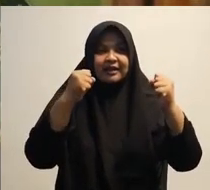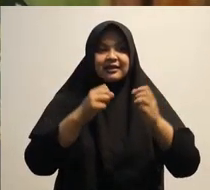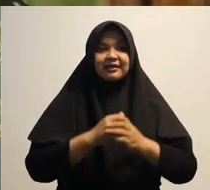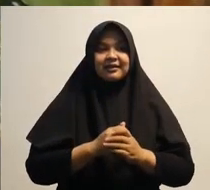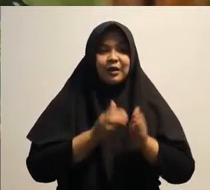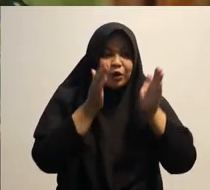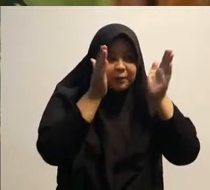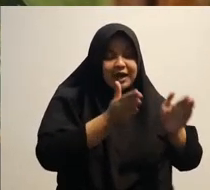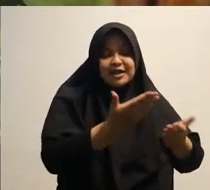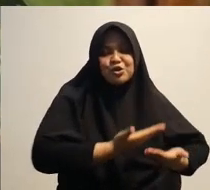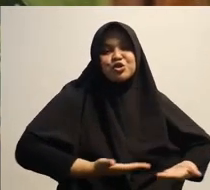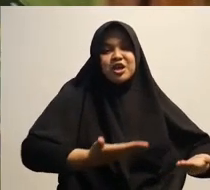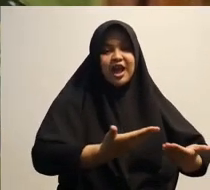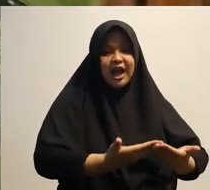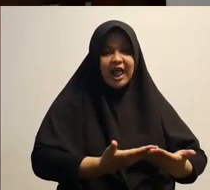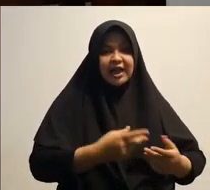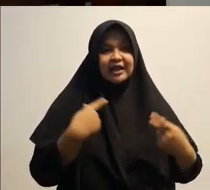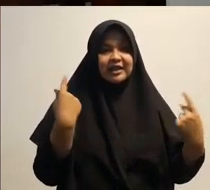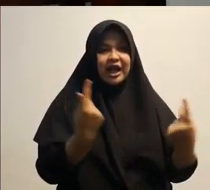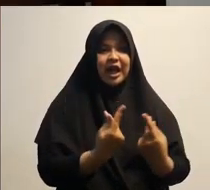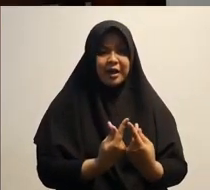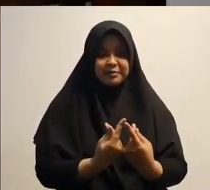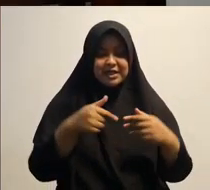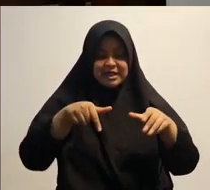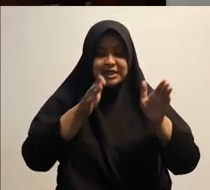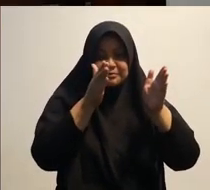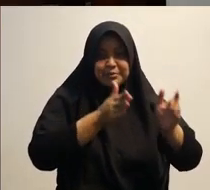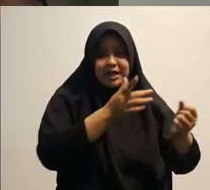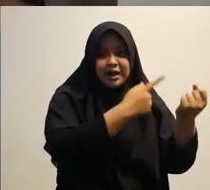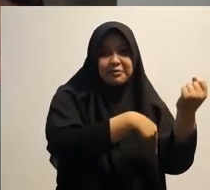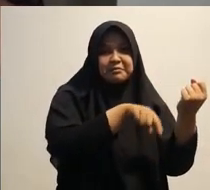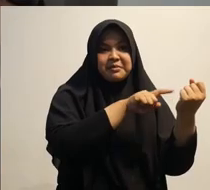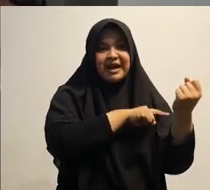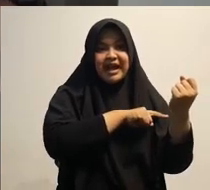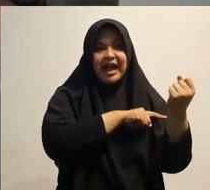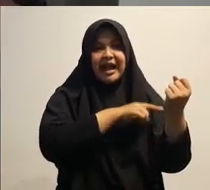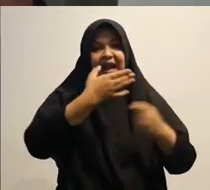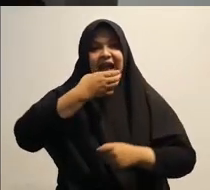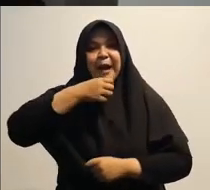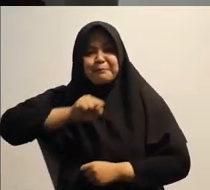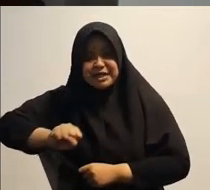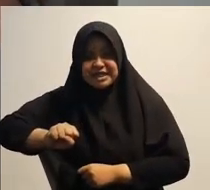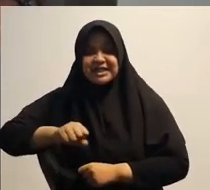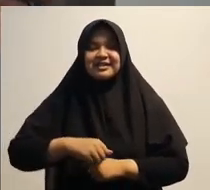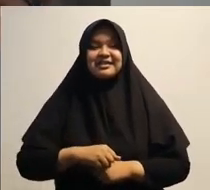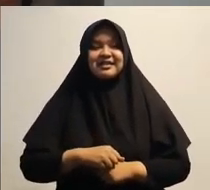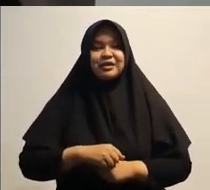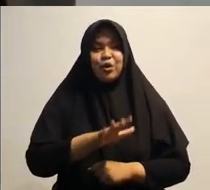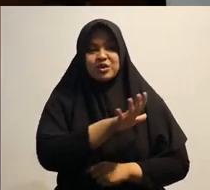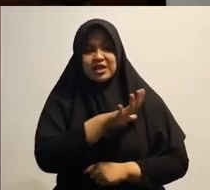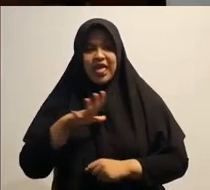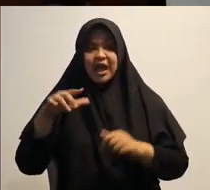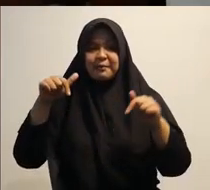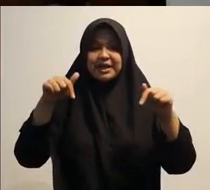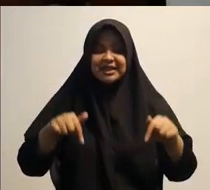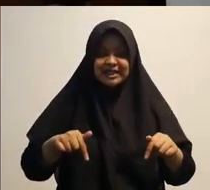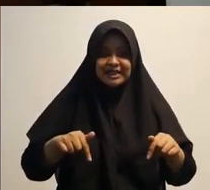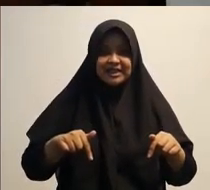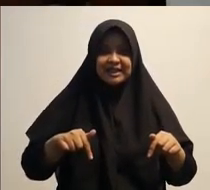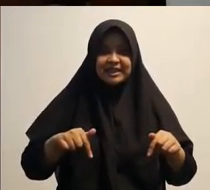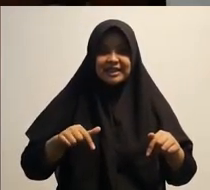kesehatan, kemudian di bidang sosial, yaitu kami di bidang pemberdayaan kambing. Jadi jadi selama ini